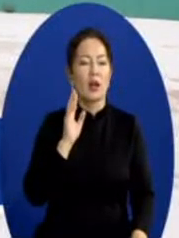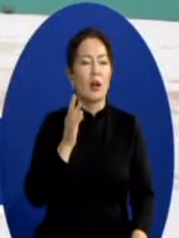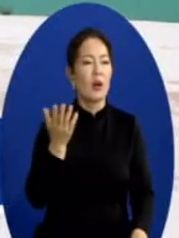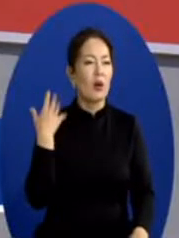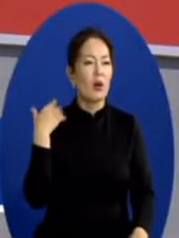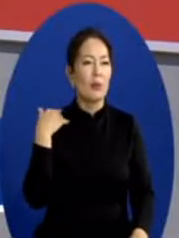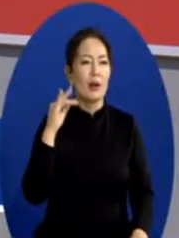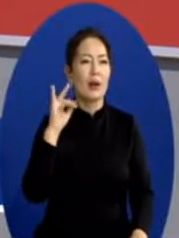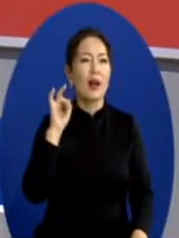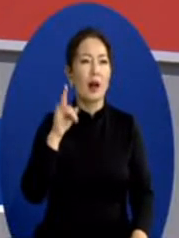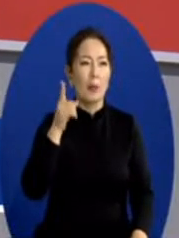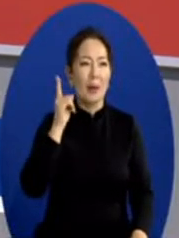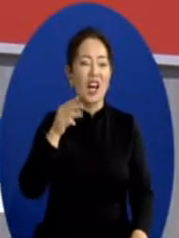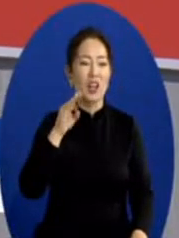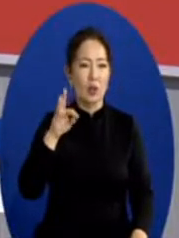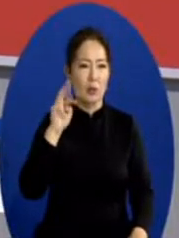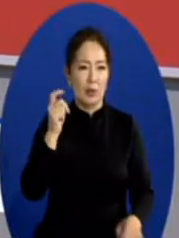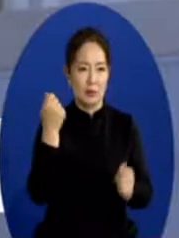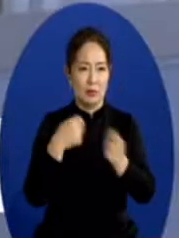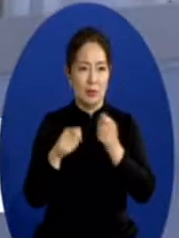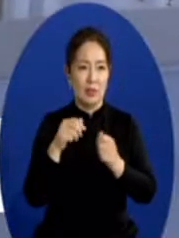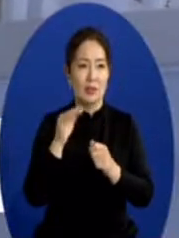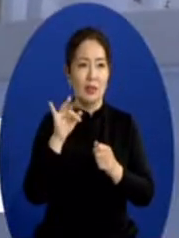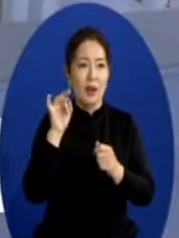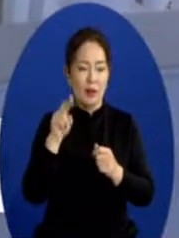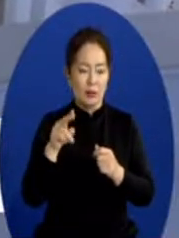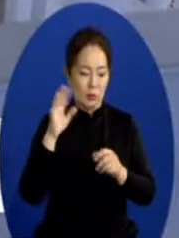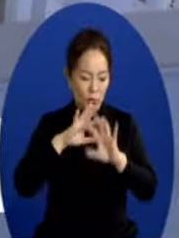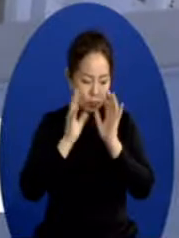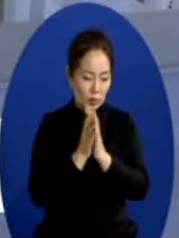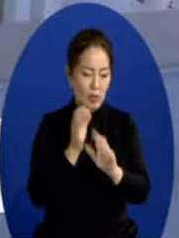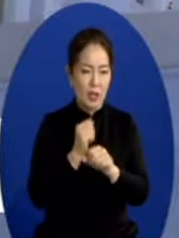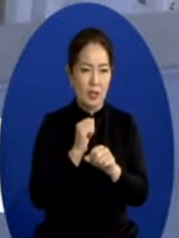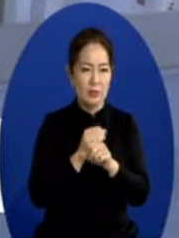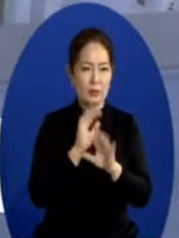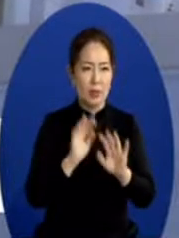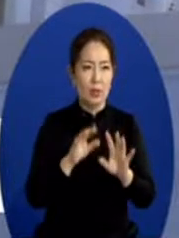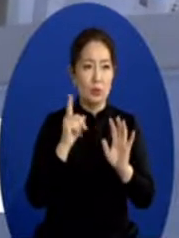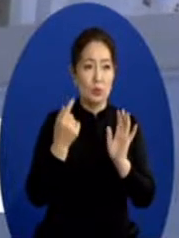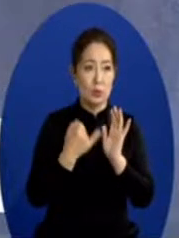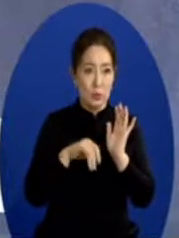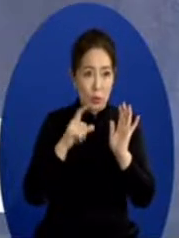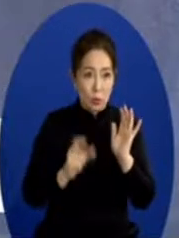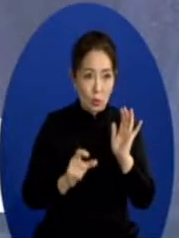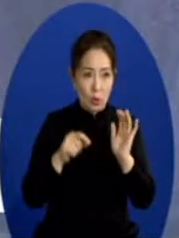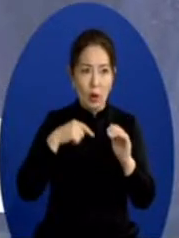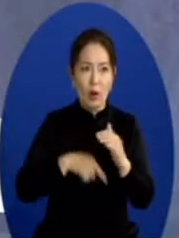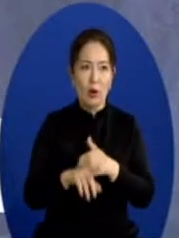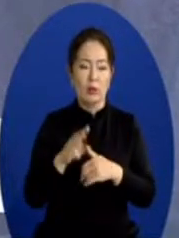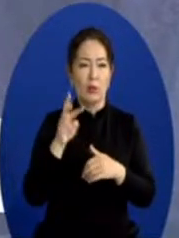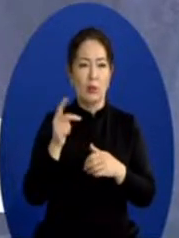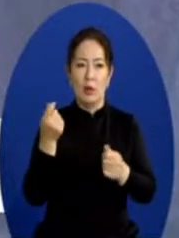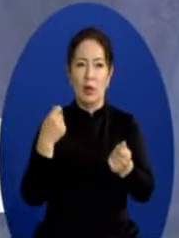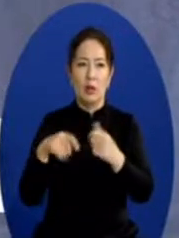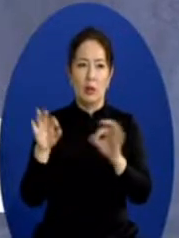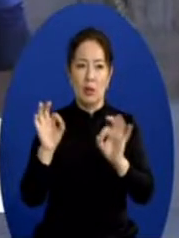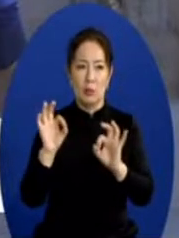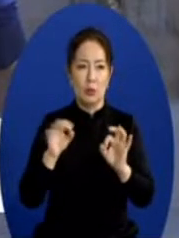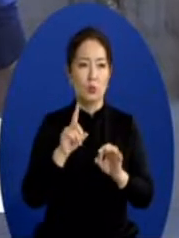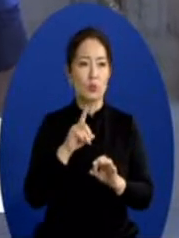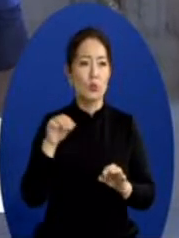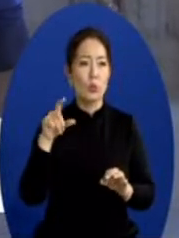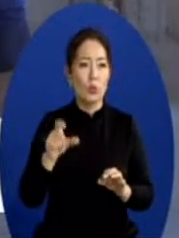Компани өнгөрсөн онд Иран руу 1,000 тонн мах экспортлж, тухайн үед 160 гаруй хүнийг ажлын байраар хангаж байж, харин энэ жил экспортод мах гаргаагүй